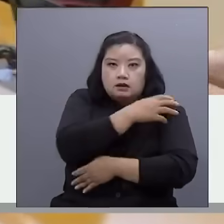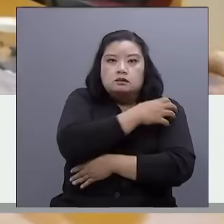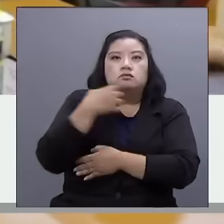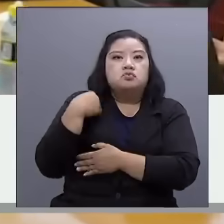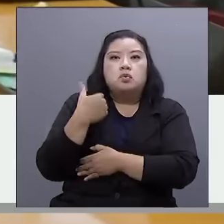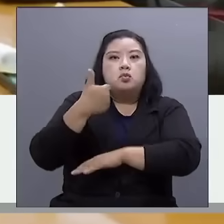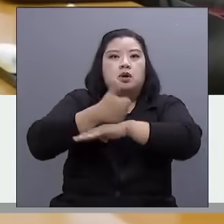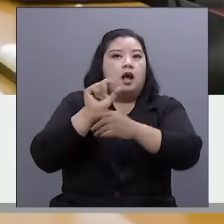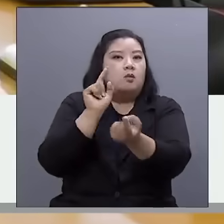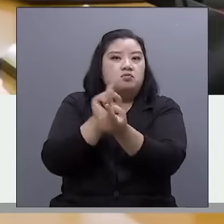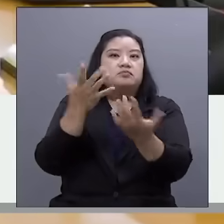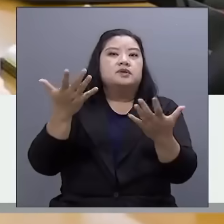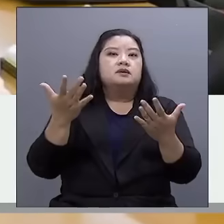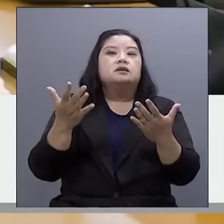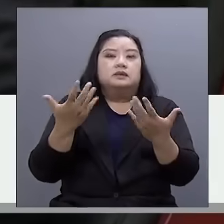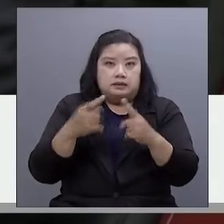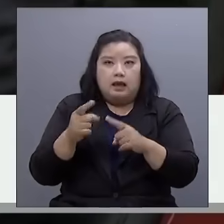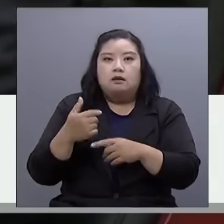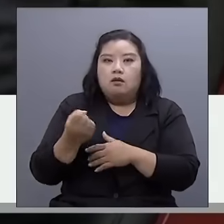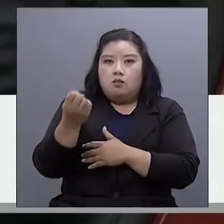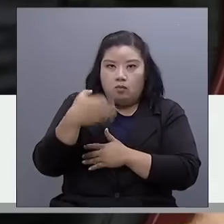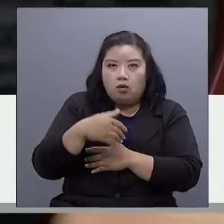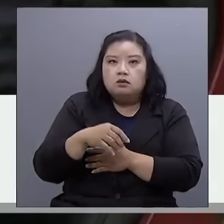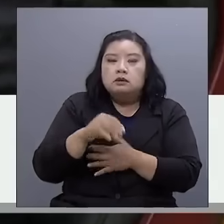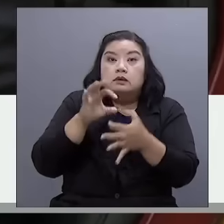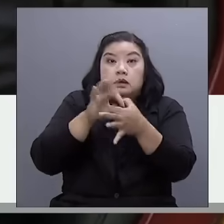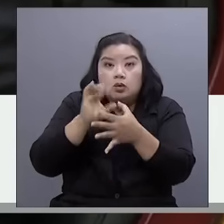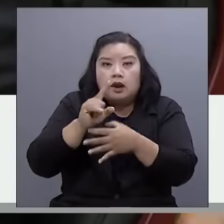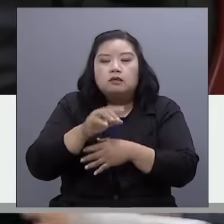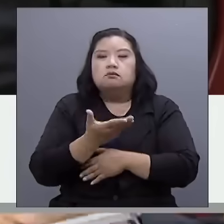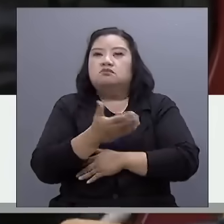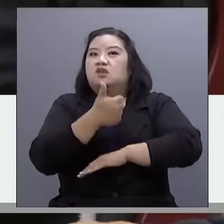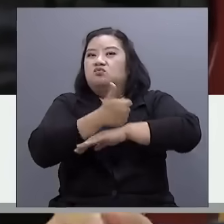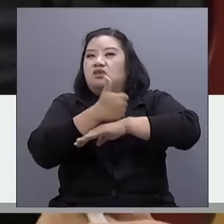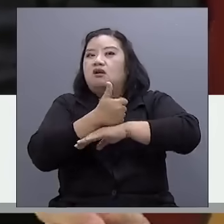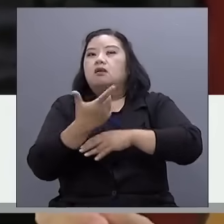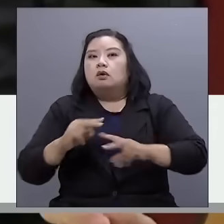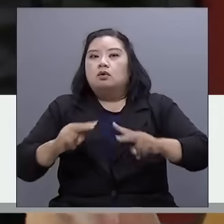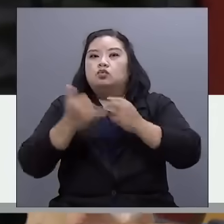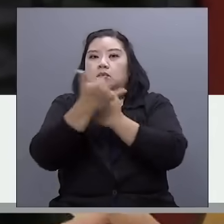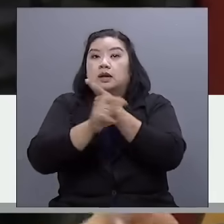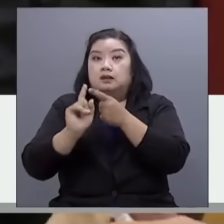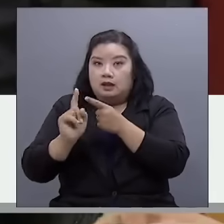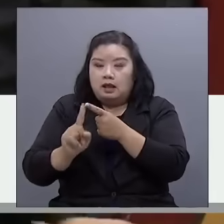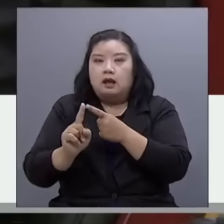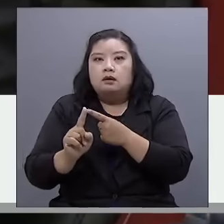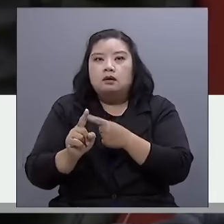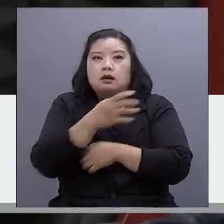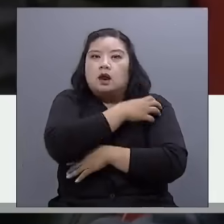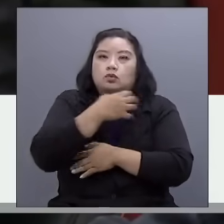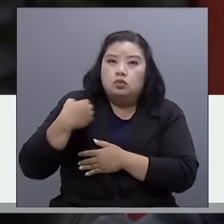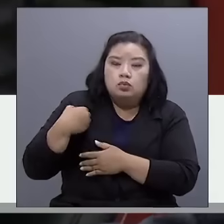อีกเลยนะคะและมีรายงานด้วยค่ะว่าข่าวสารของอดีตรัฐมนตรีคนนี้ที่เผยแพร่ตามช่องทางต่างๆถูกปิด